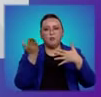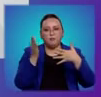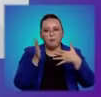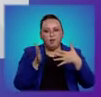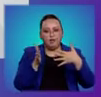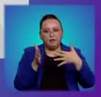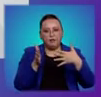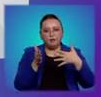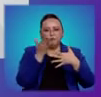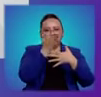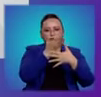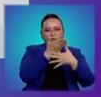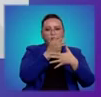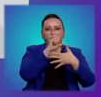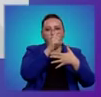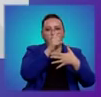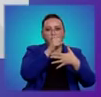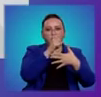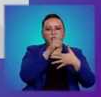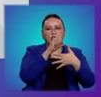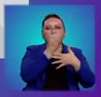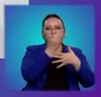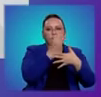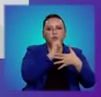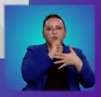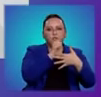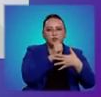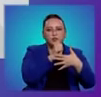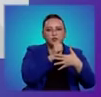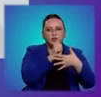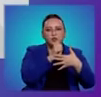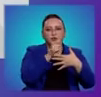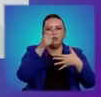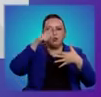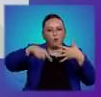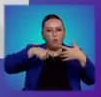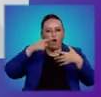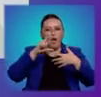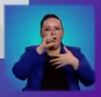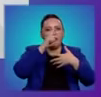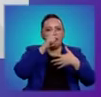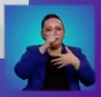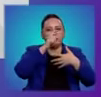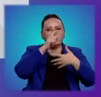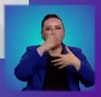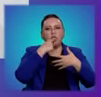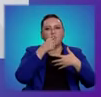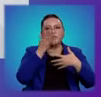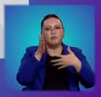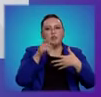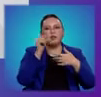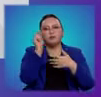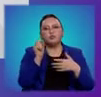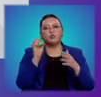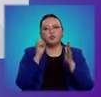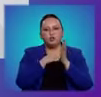тохиолдвол тэргүүн үеийн орсон ихшиг нь И-гээр бус тухайн ихшигийнхаа хэлэгдэх байдлаар бичигднээ гэсэн